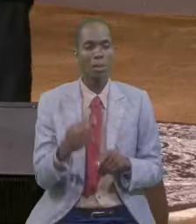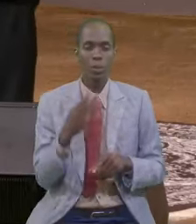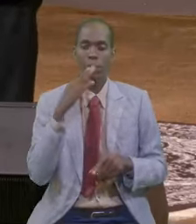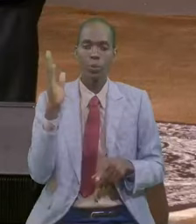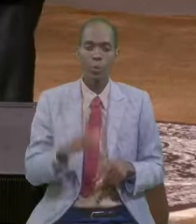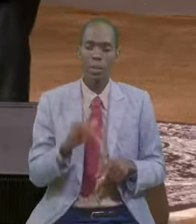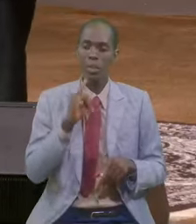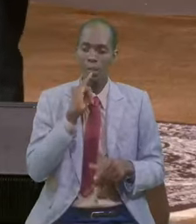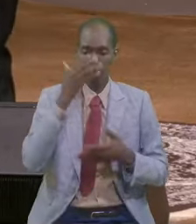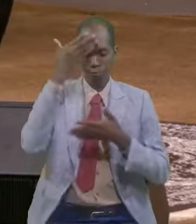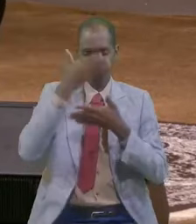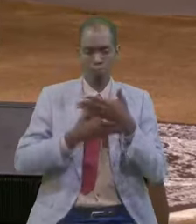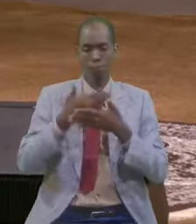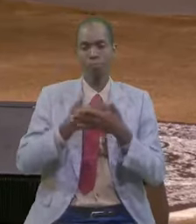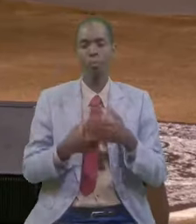devant moi.